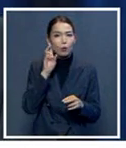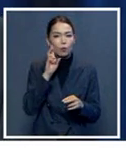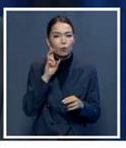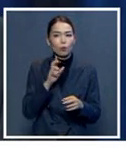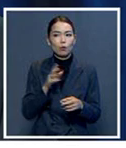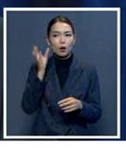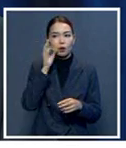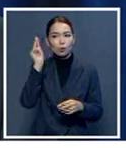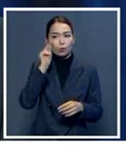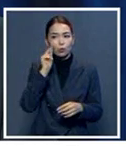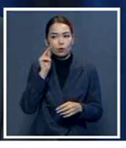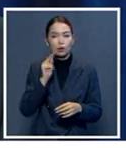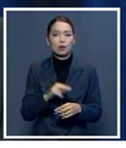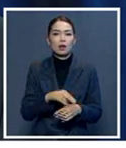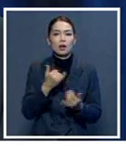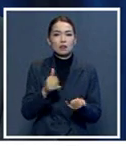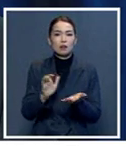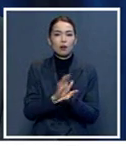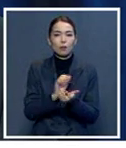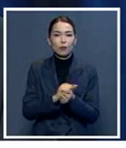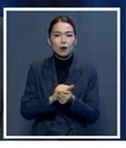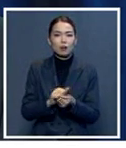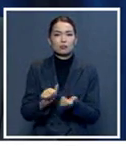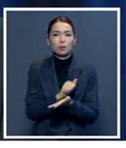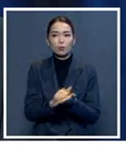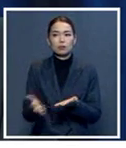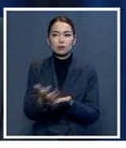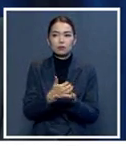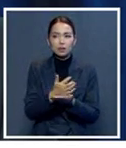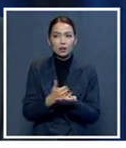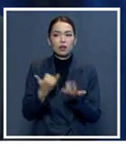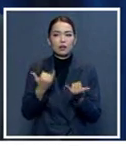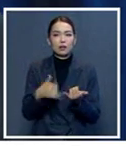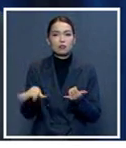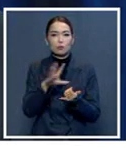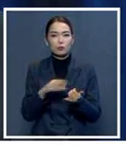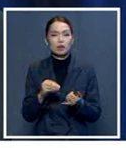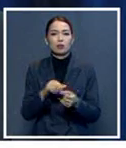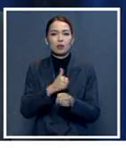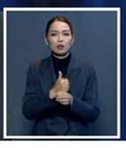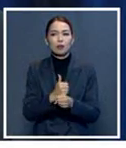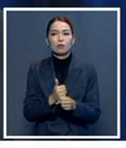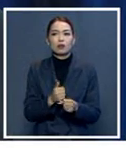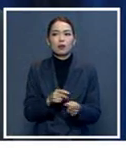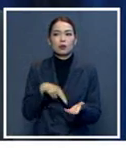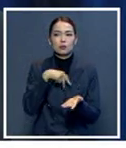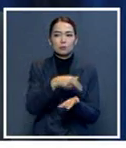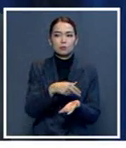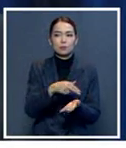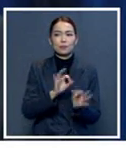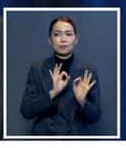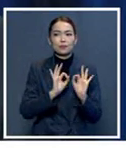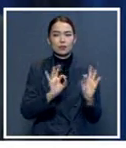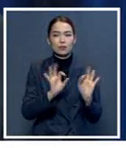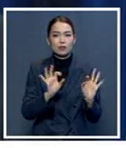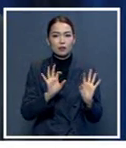кезде қағазды көп жинау и көптеген мемлекеттік мекемелерге бару. Осыны енді бір